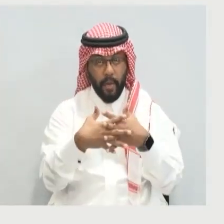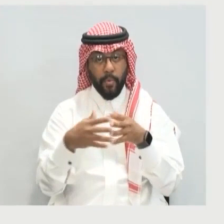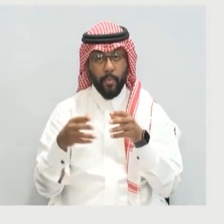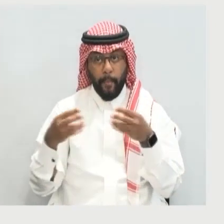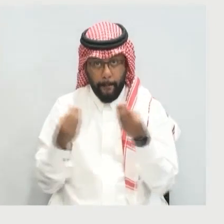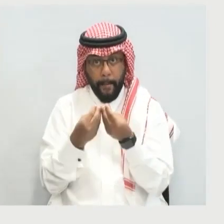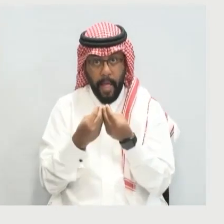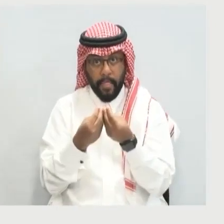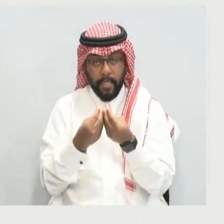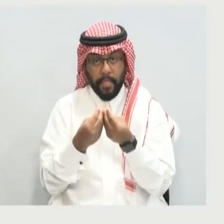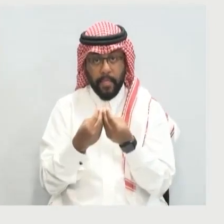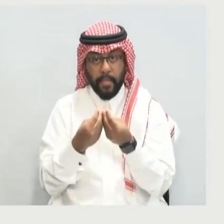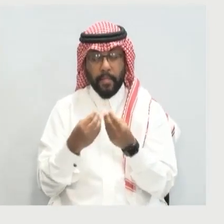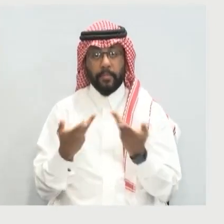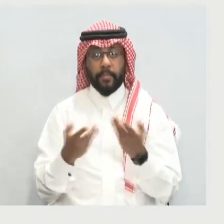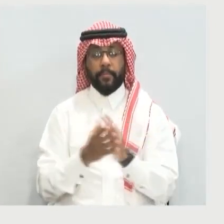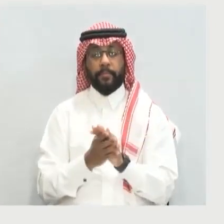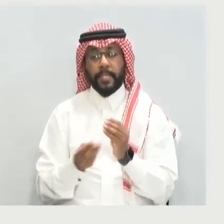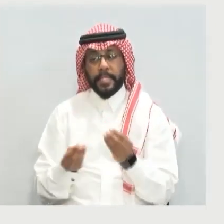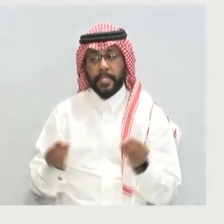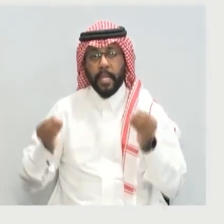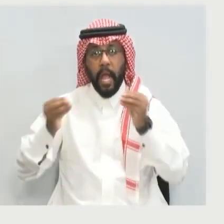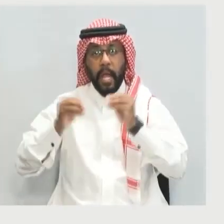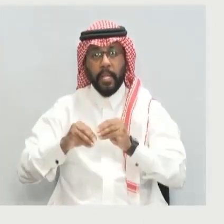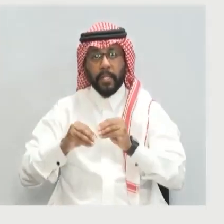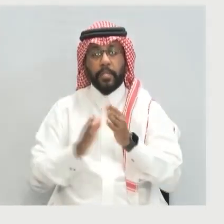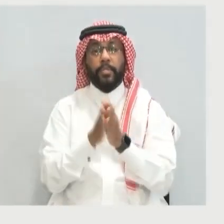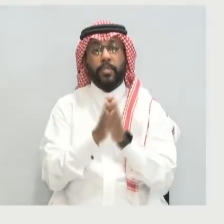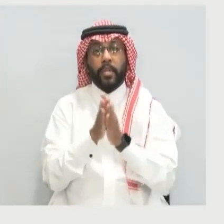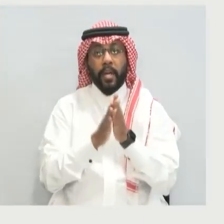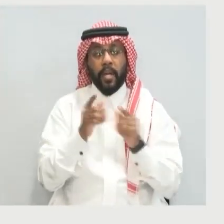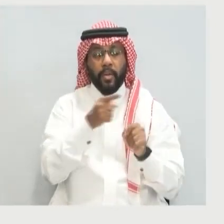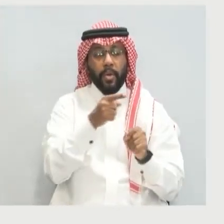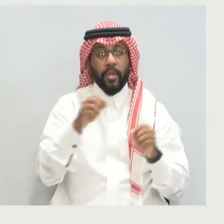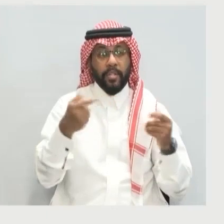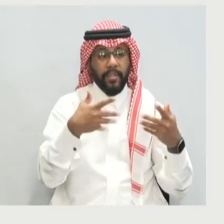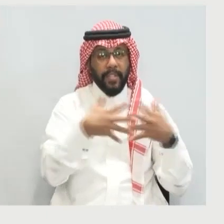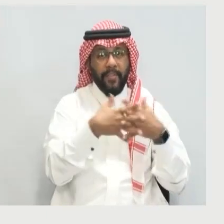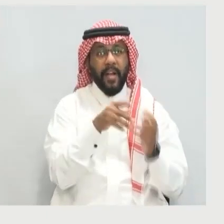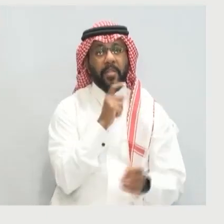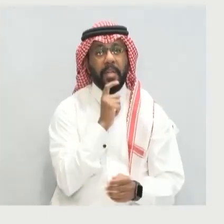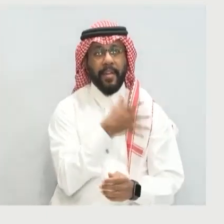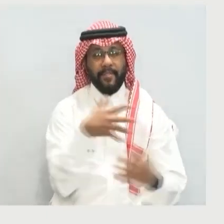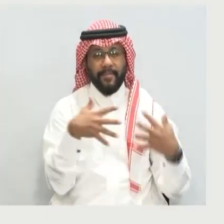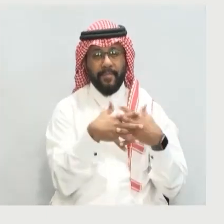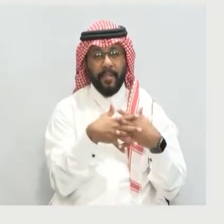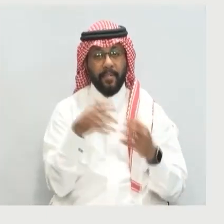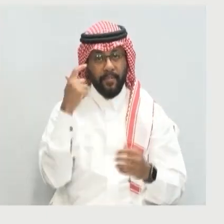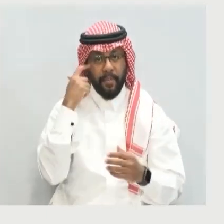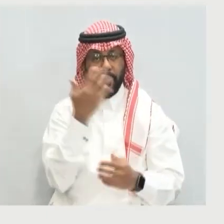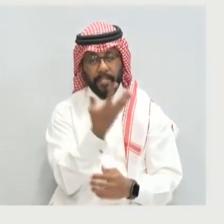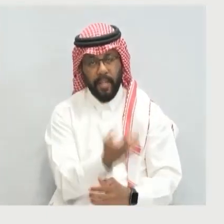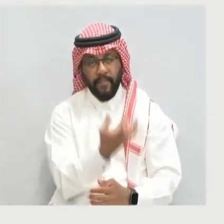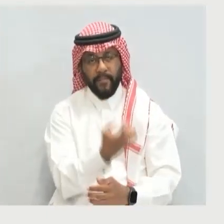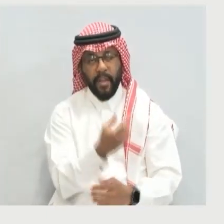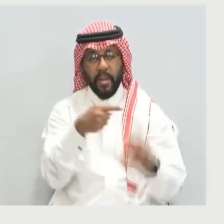العلاقه بينهم اذا ازدادت طاقه التنشيط قلت سرعه التفاعل الكيميائي اذا تقل